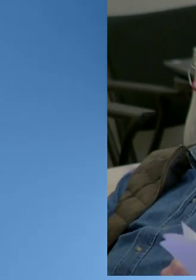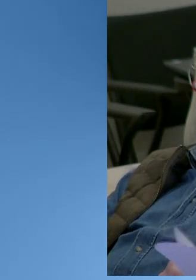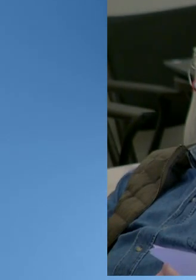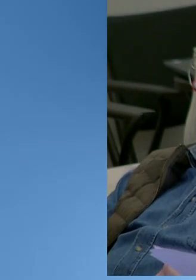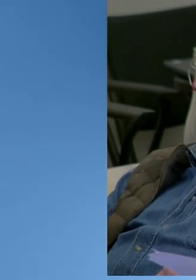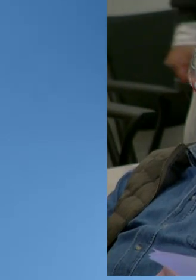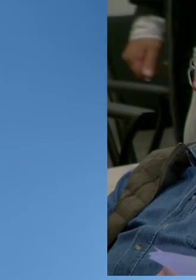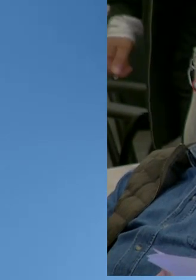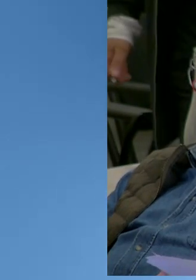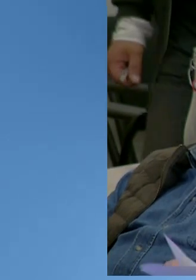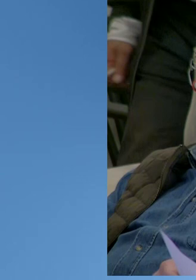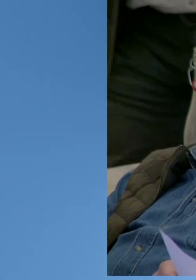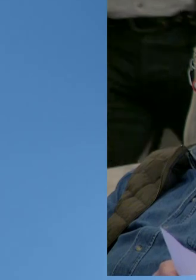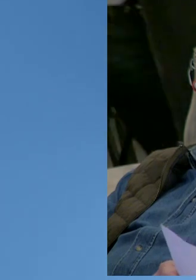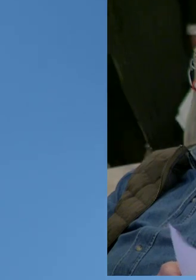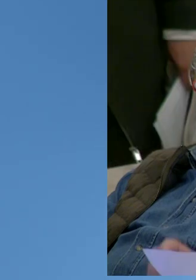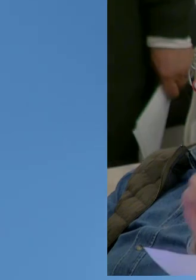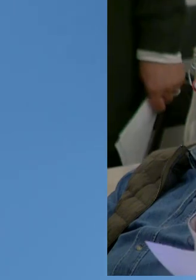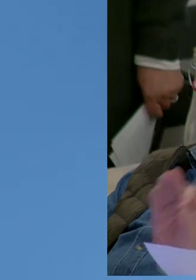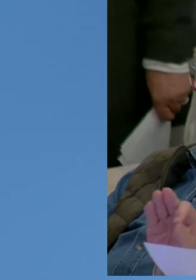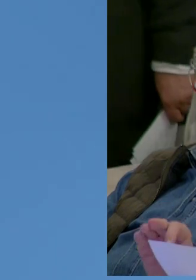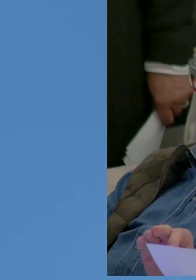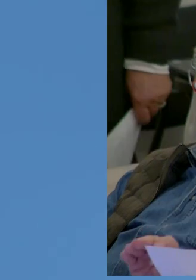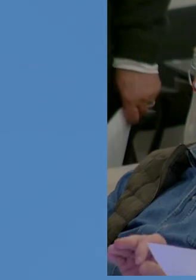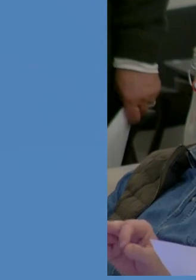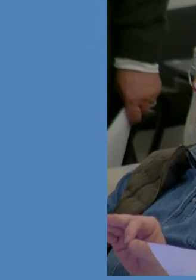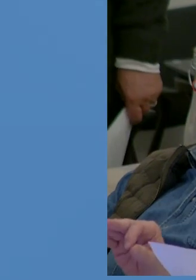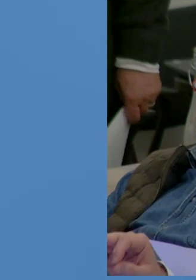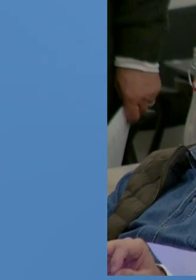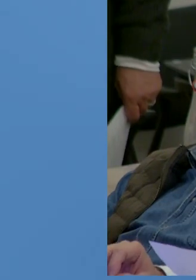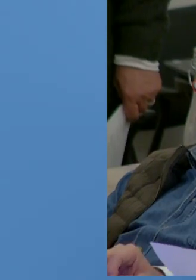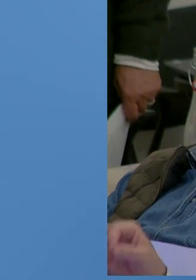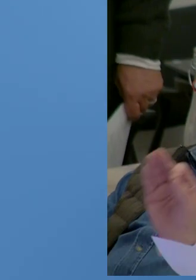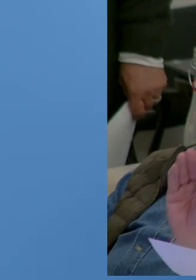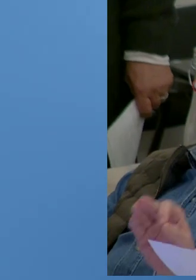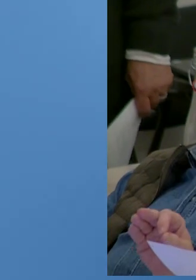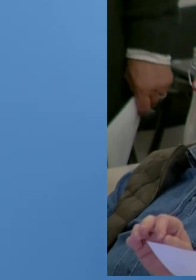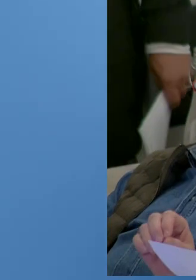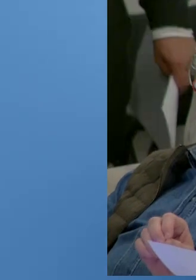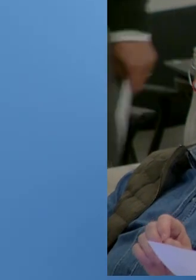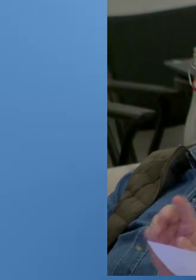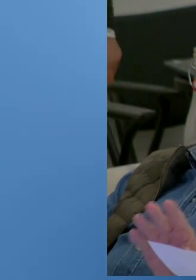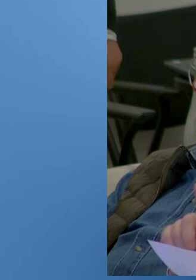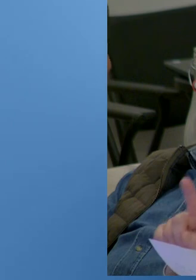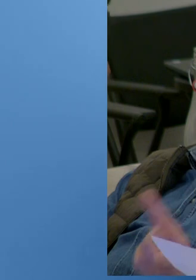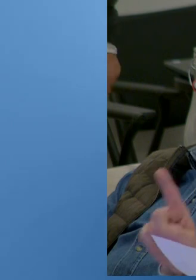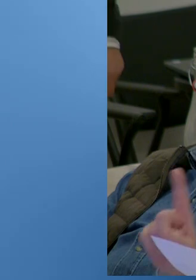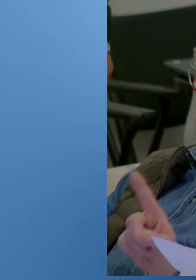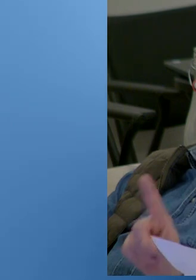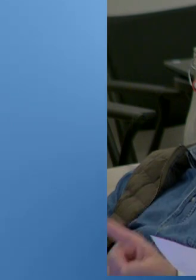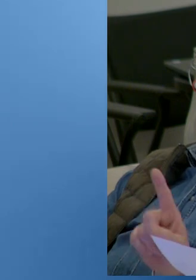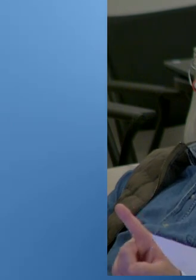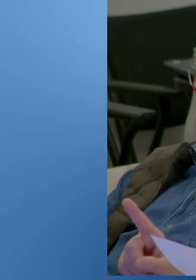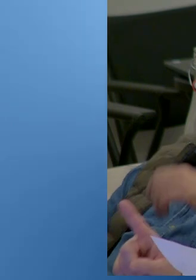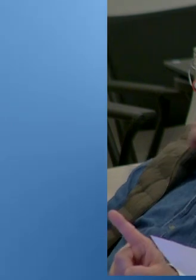rappelez que il y a des engagements à tenir c'estàdire qu'il est bien dit dans la convention que vous êtes dans l'obligation enfin mobiliser les